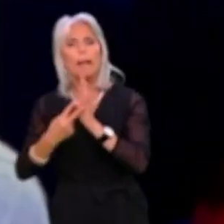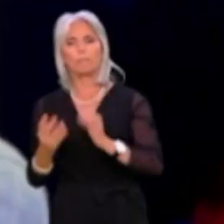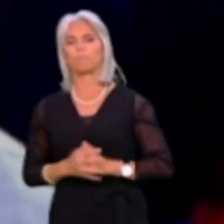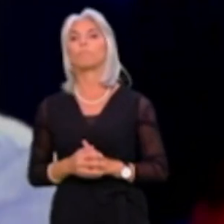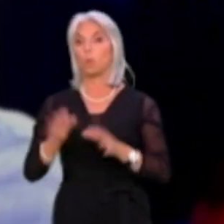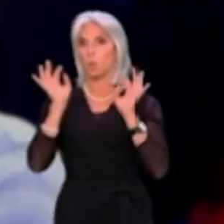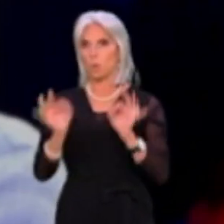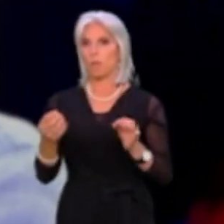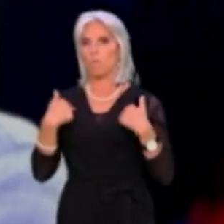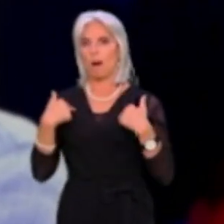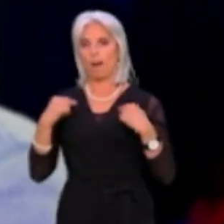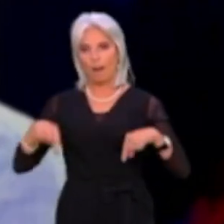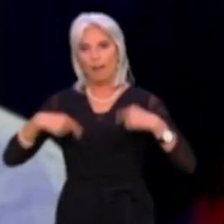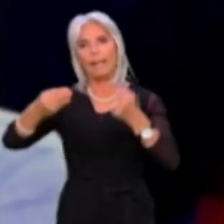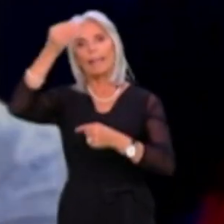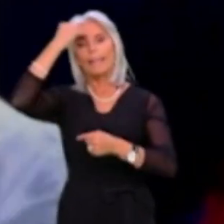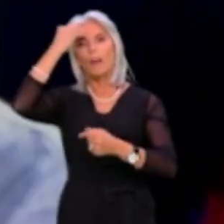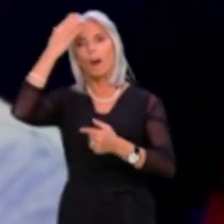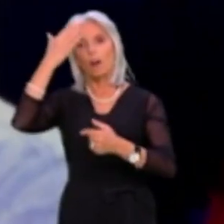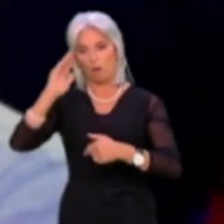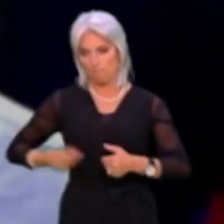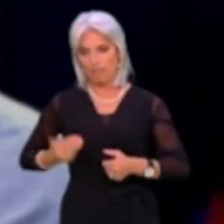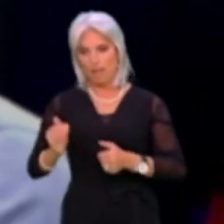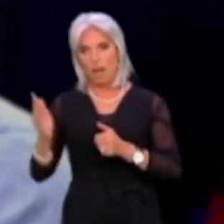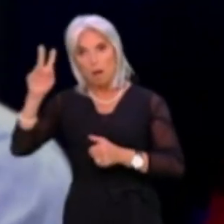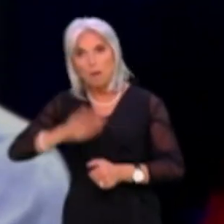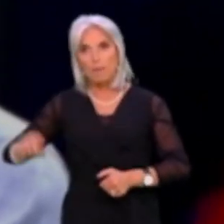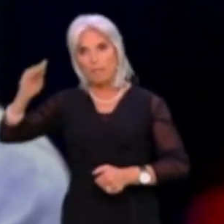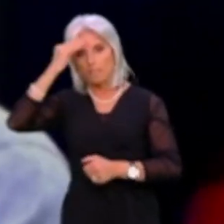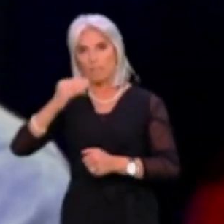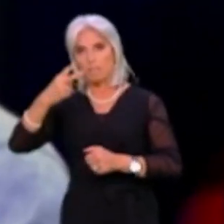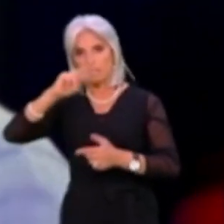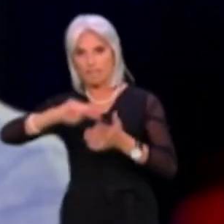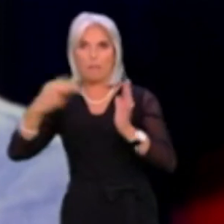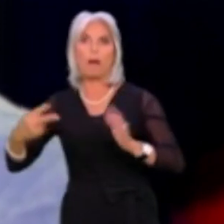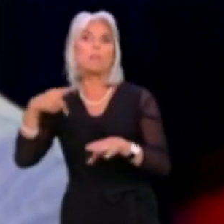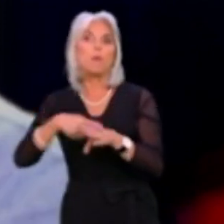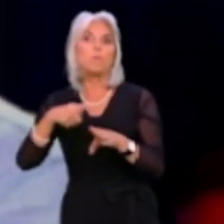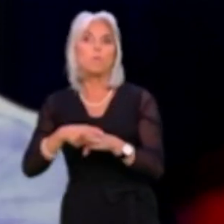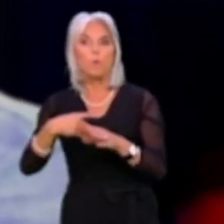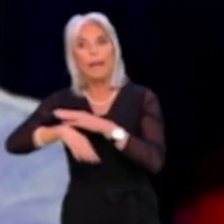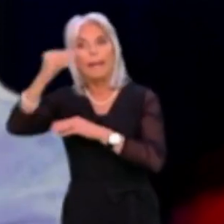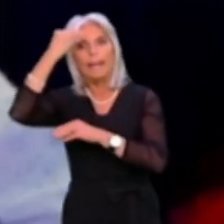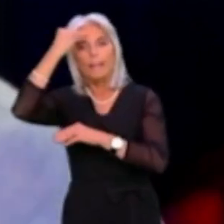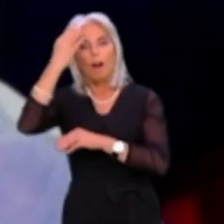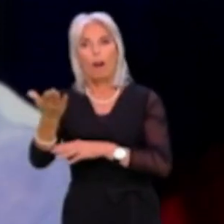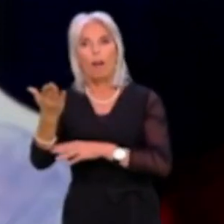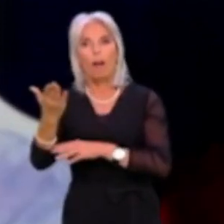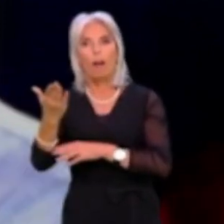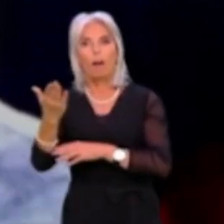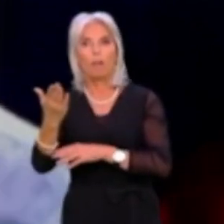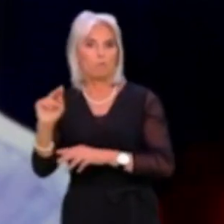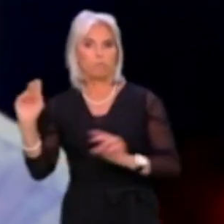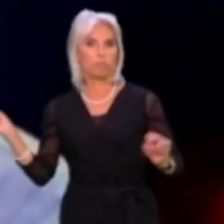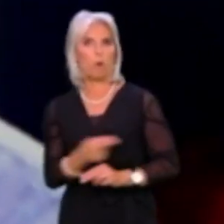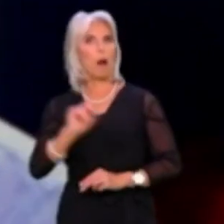Oui, évidemment. Donc, en fait, moi, j'ai été scolarisé de maternelle, primaire, secondaire à Sainte-Marie-Namur, qui est en fait une école qui est de base une